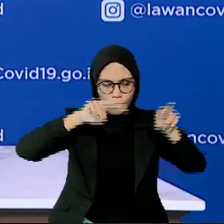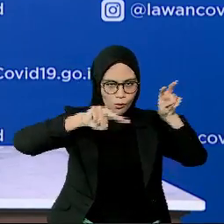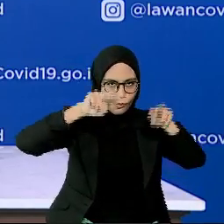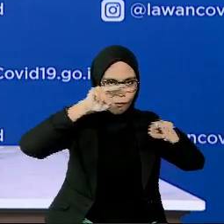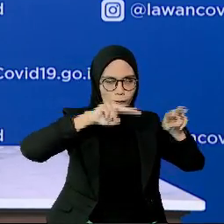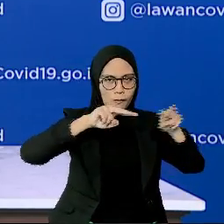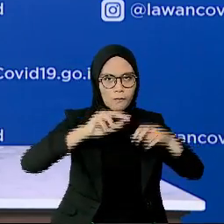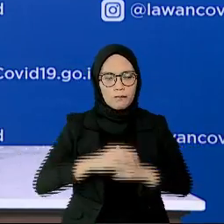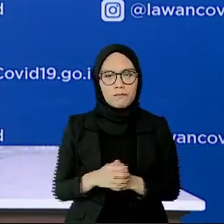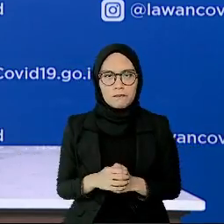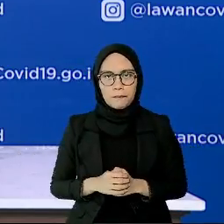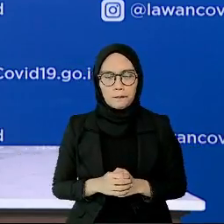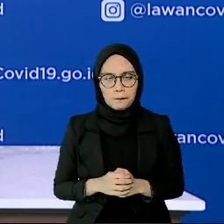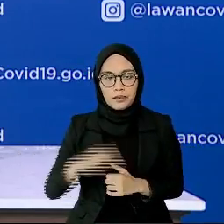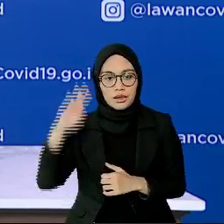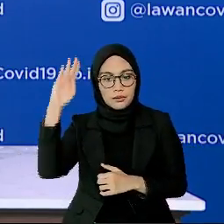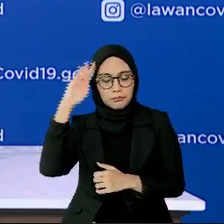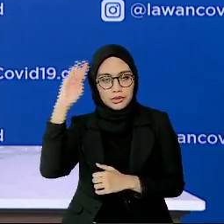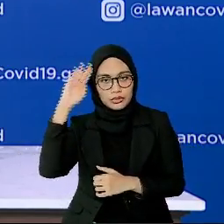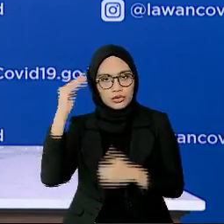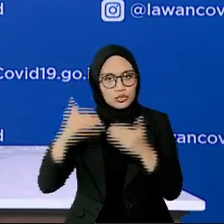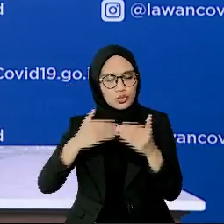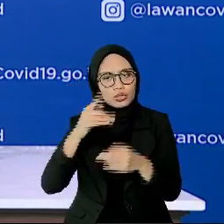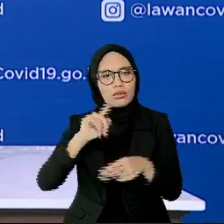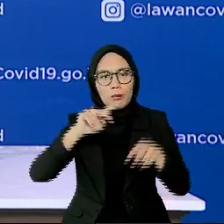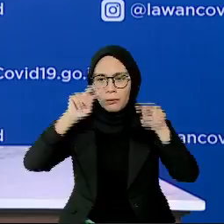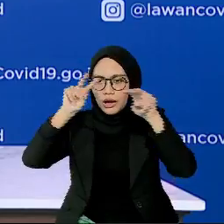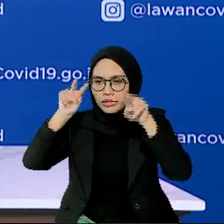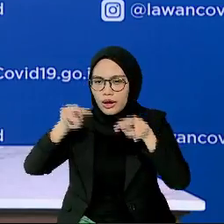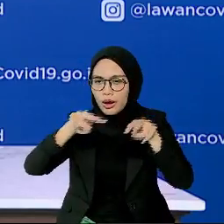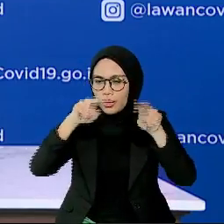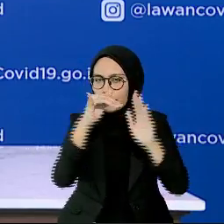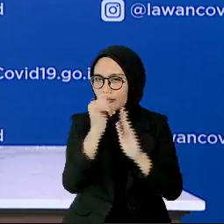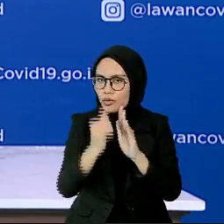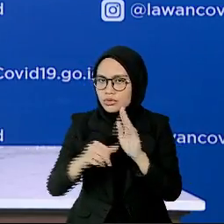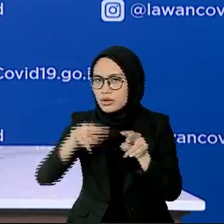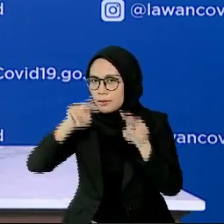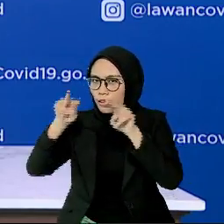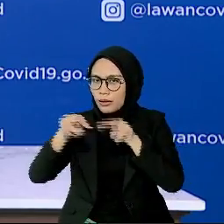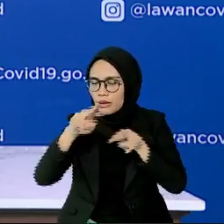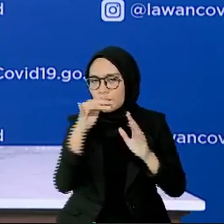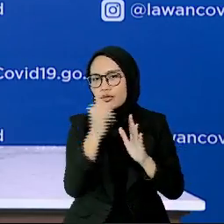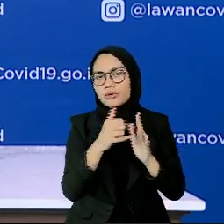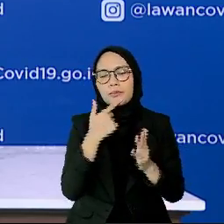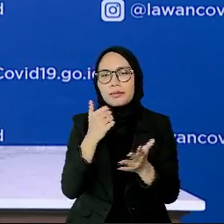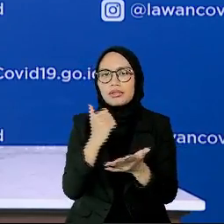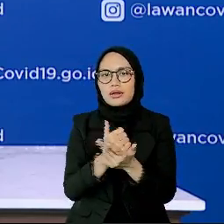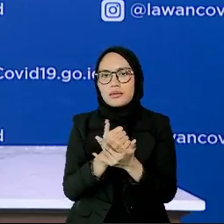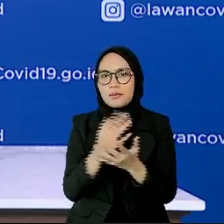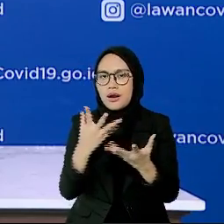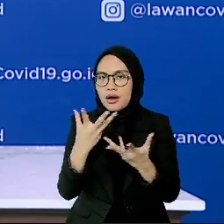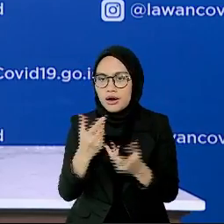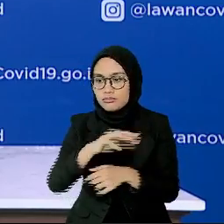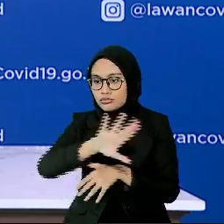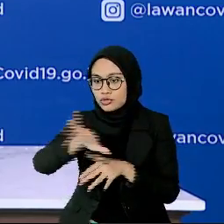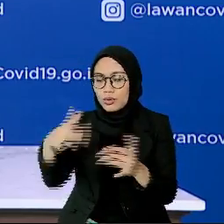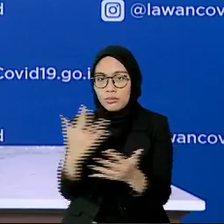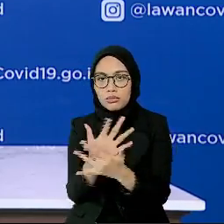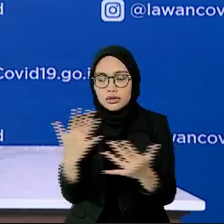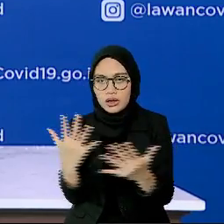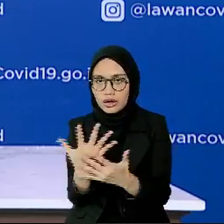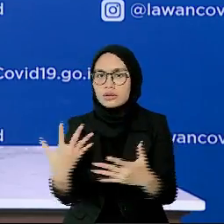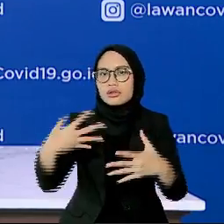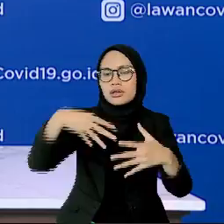dan petugas di lapangan terus melakukan monitoring dan evaluasi. Diharapkan masyarakat dapat ikut serta